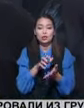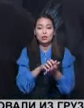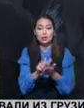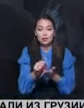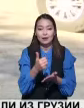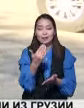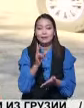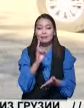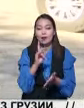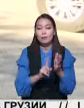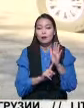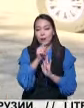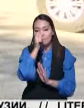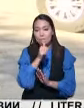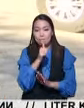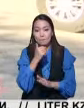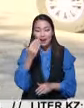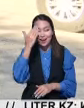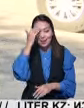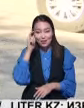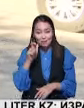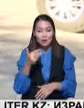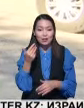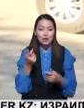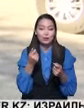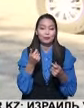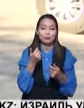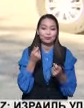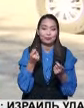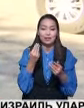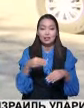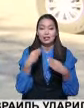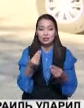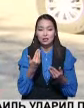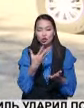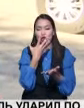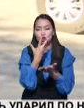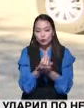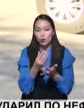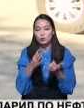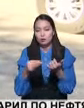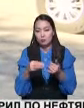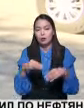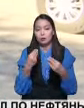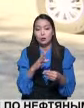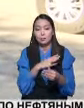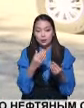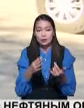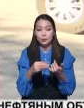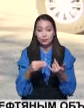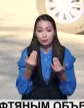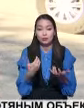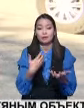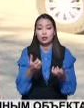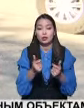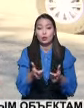ноябре месяце. И теперь акимат в 23-м году дал разрешение на частную собственную землю. Мы выкупили. Теперь вот я получила